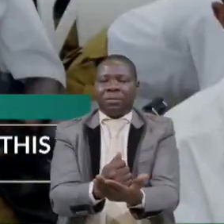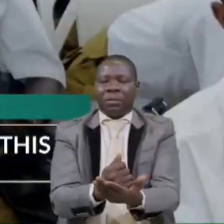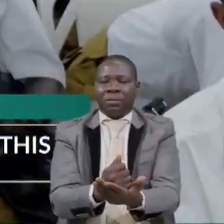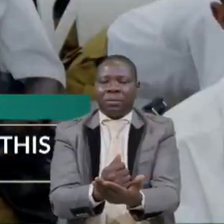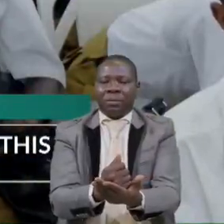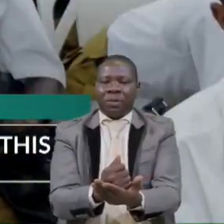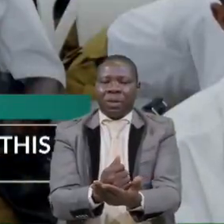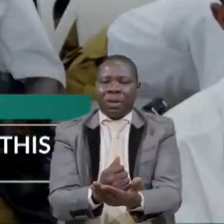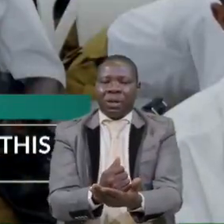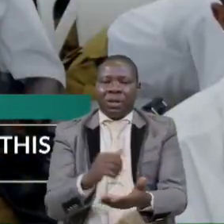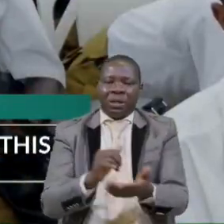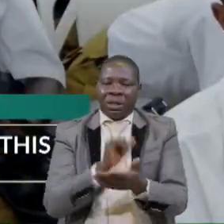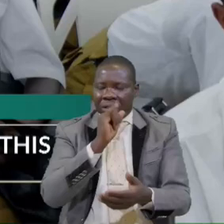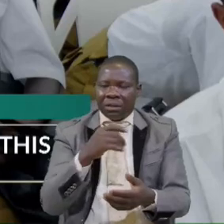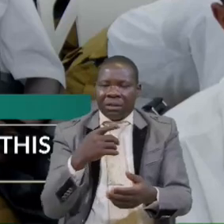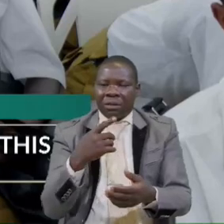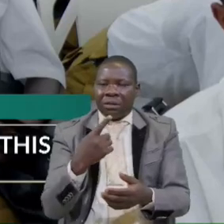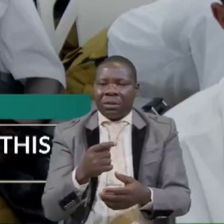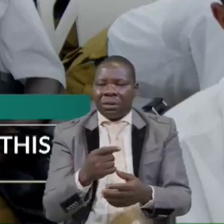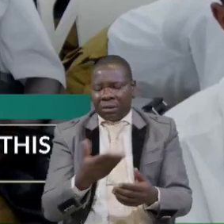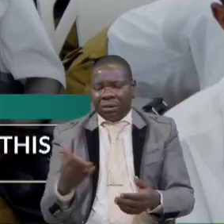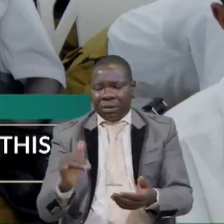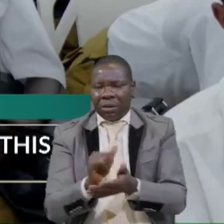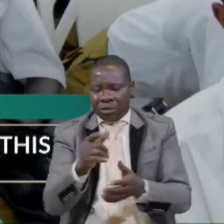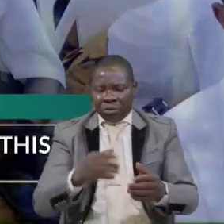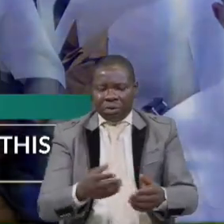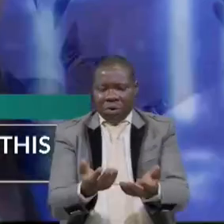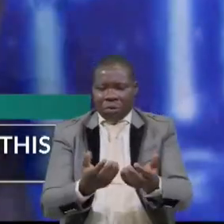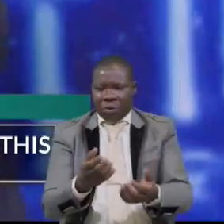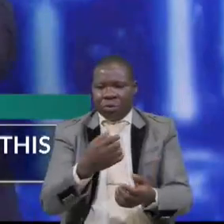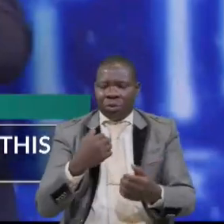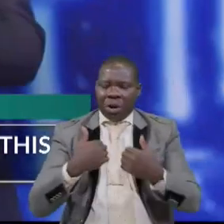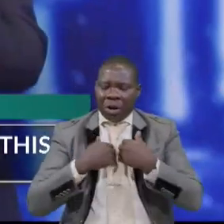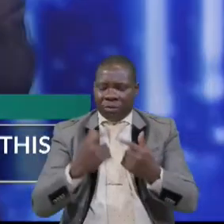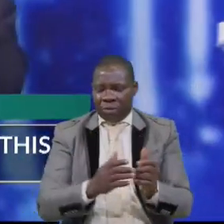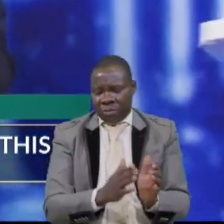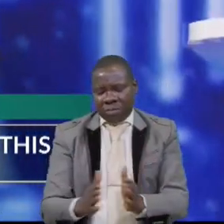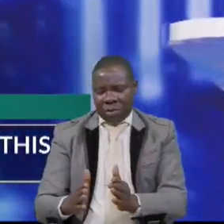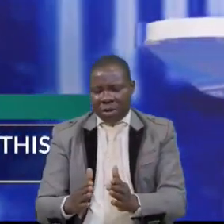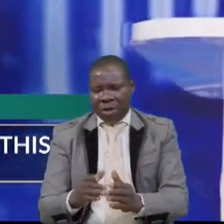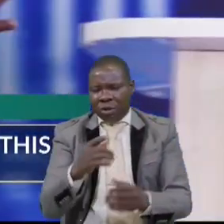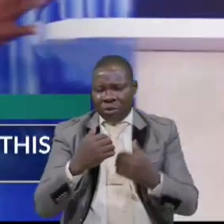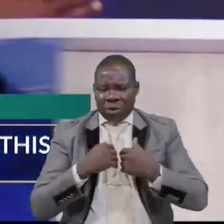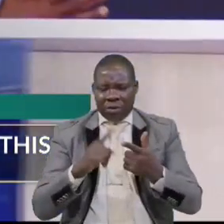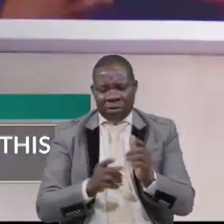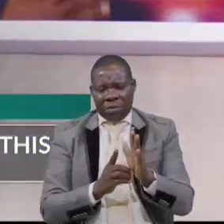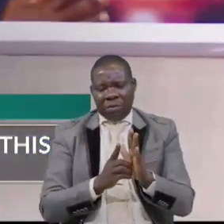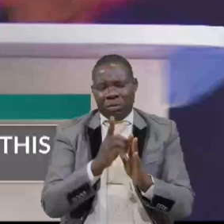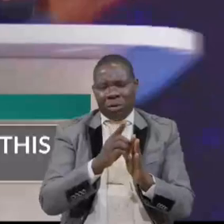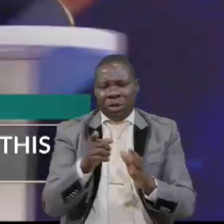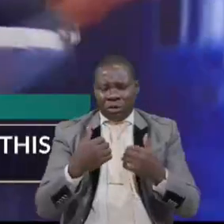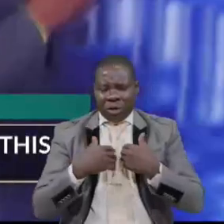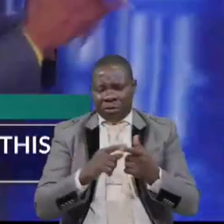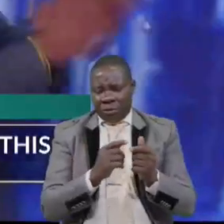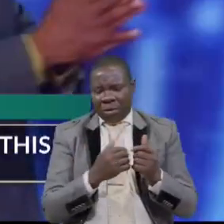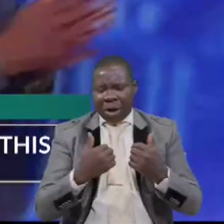il faut évoluer. Il faut planifier. Il faut te développer. Il faut avoir un programme.